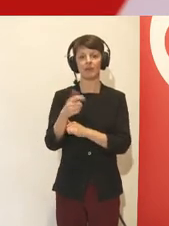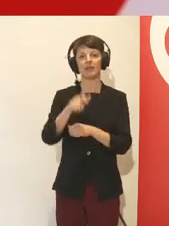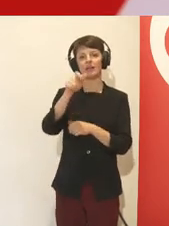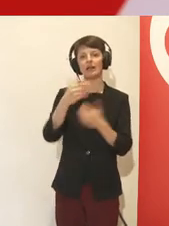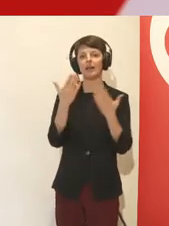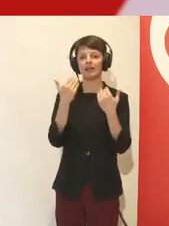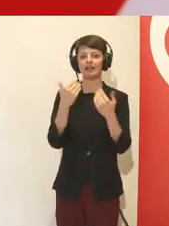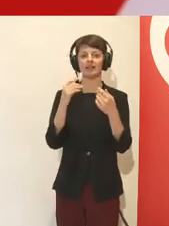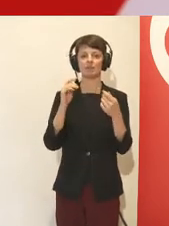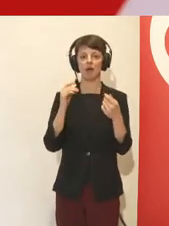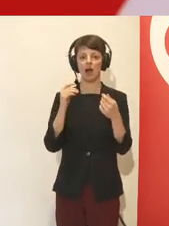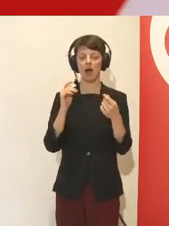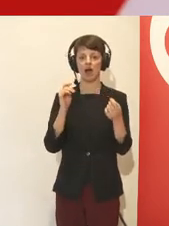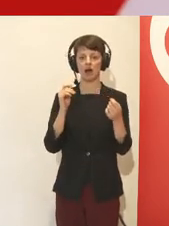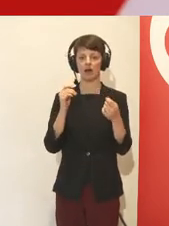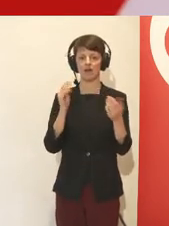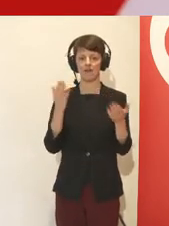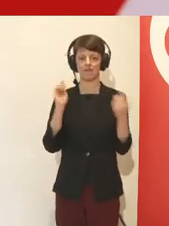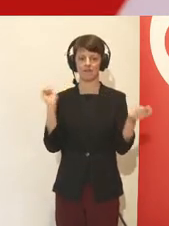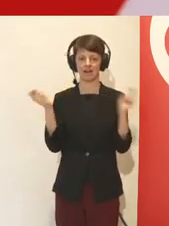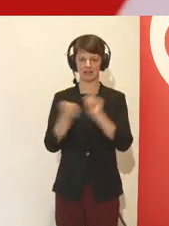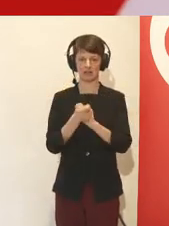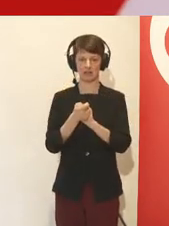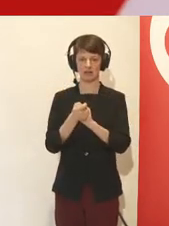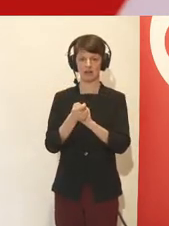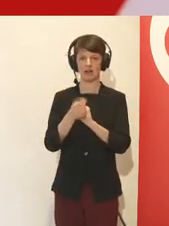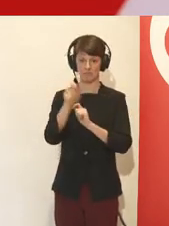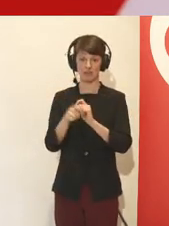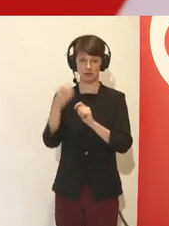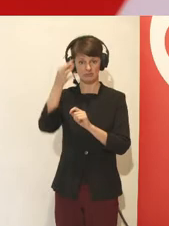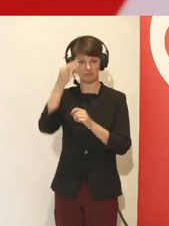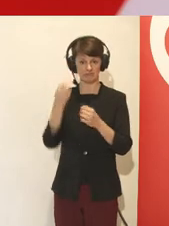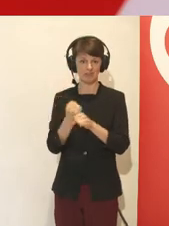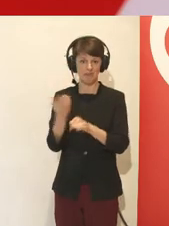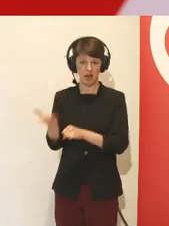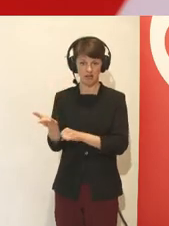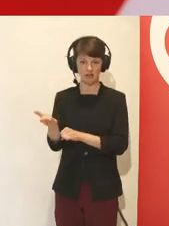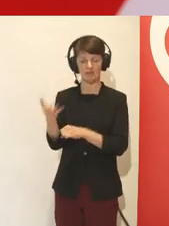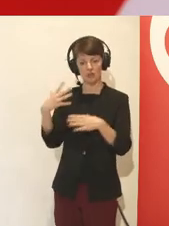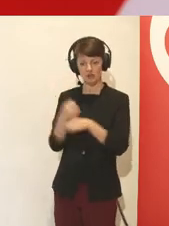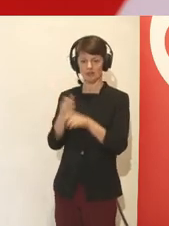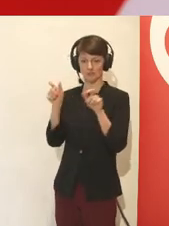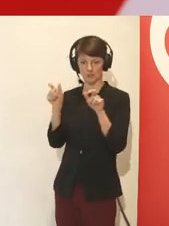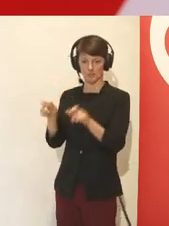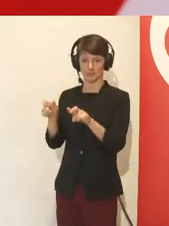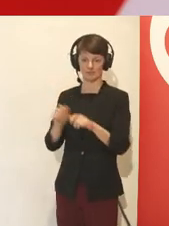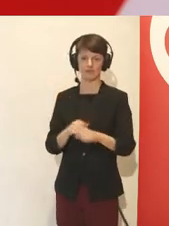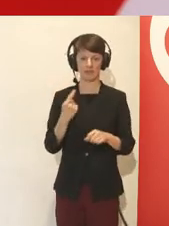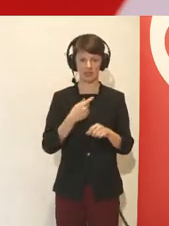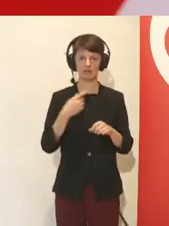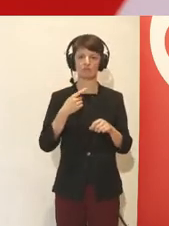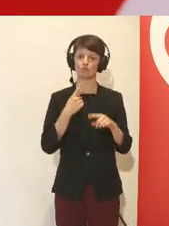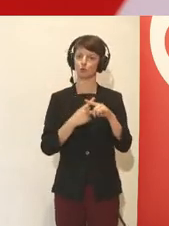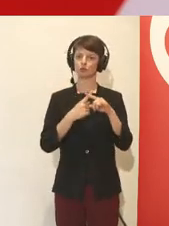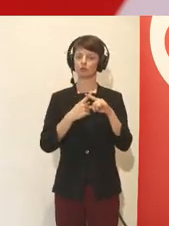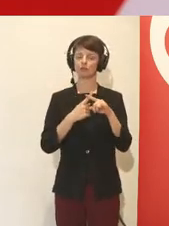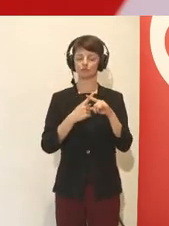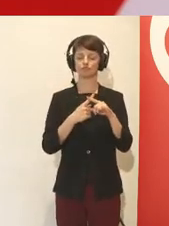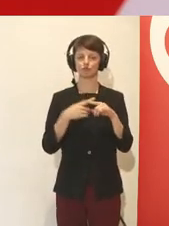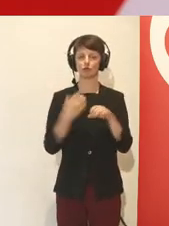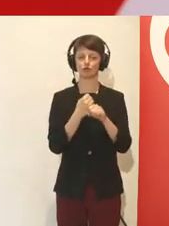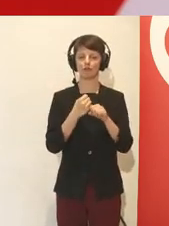menschengemachten klimawandel notwendig sind und dass wir zuversichtlich sein können dass auch hinzubekommen ja und ein anderes thema